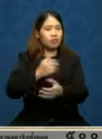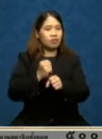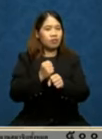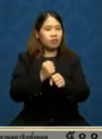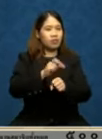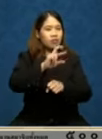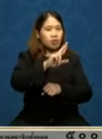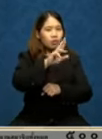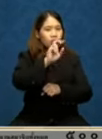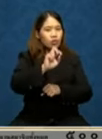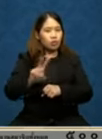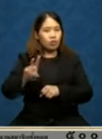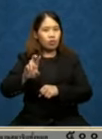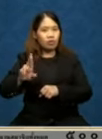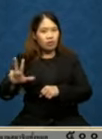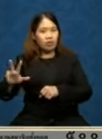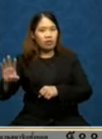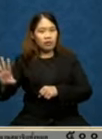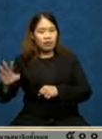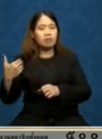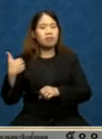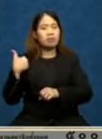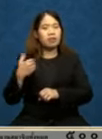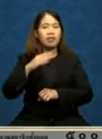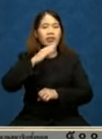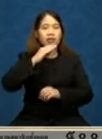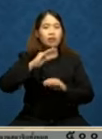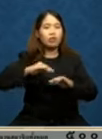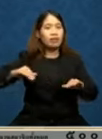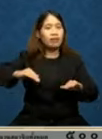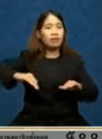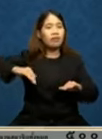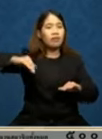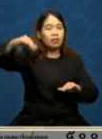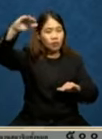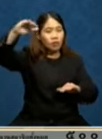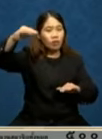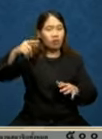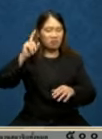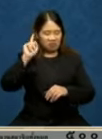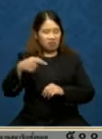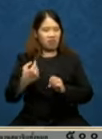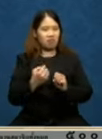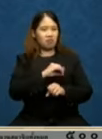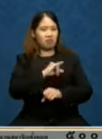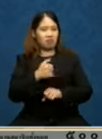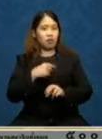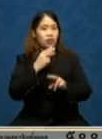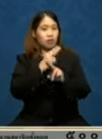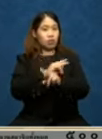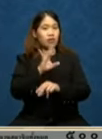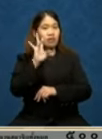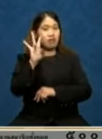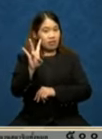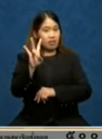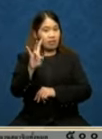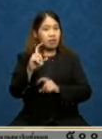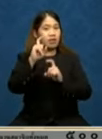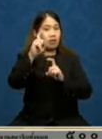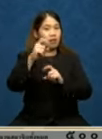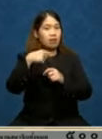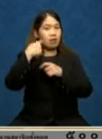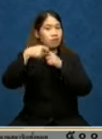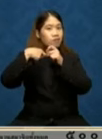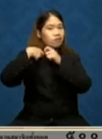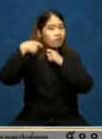สู่อีกรุ่นเมื่อเด็กเติบโตเป็นผู้ใหญ่จะส่งผลต่อการใช้ความรุนแรง7เท่ามีความเสี่ยงฆ่าตัวต